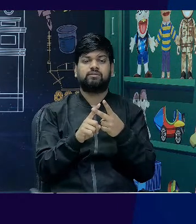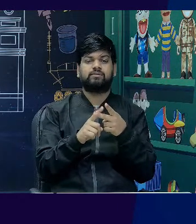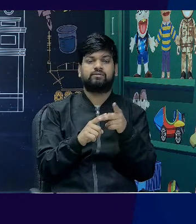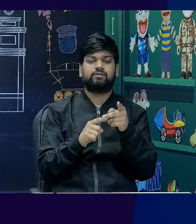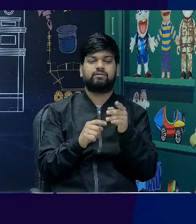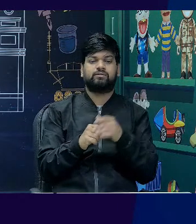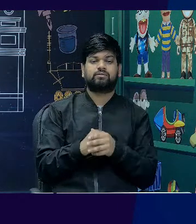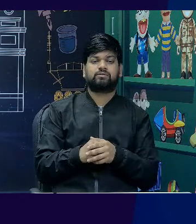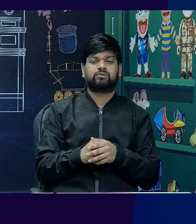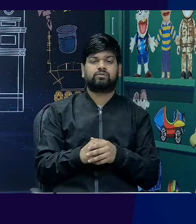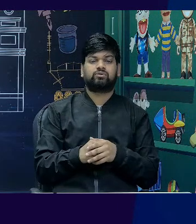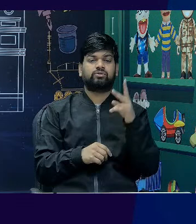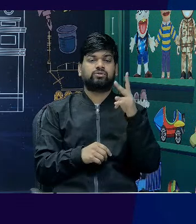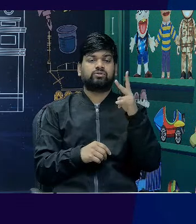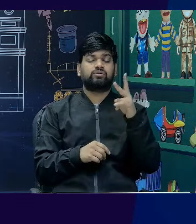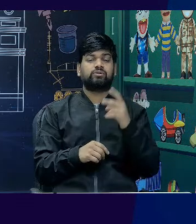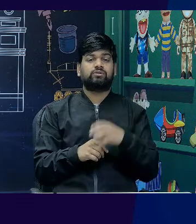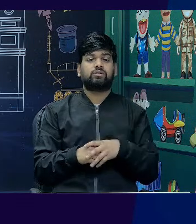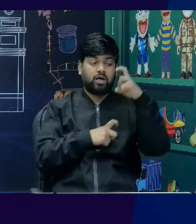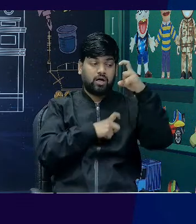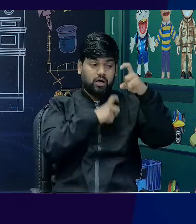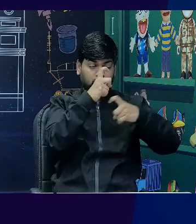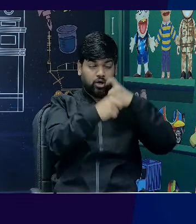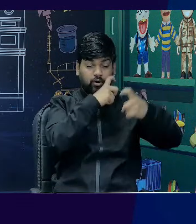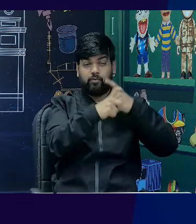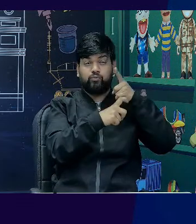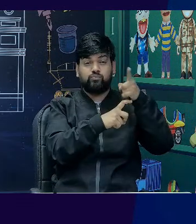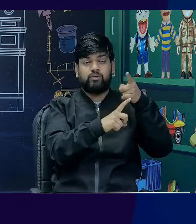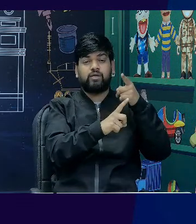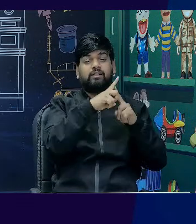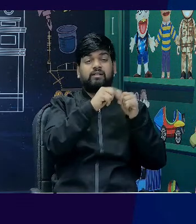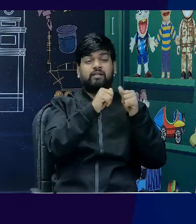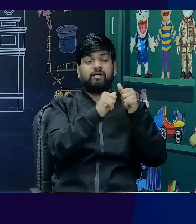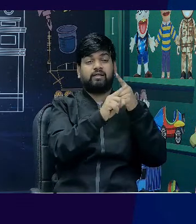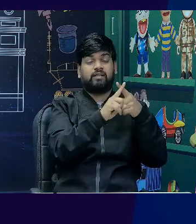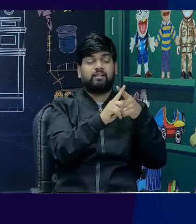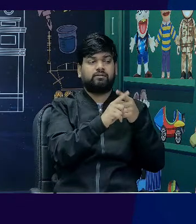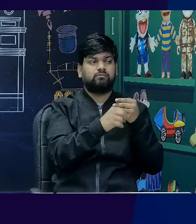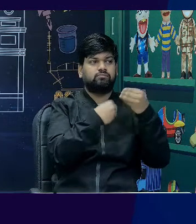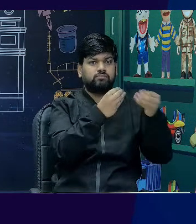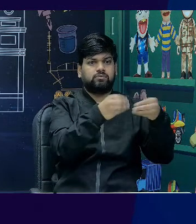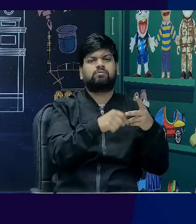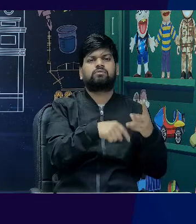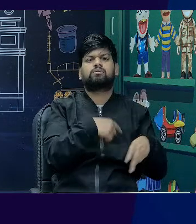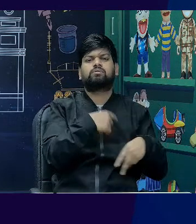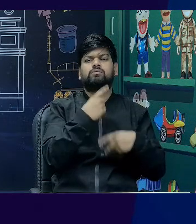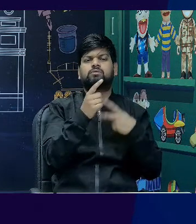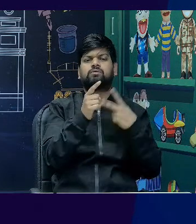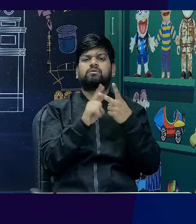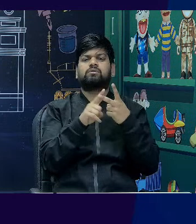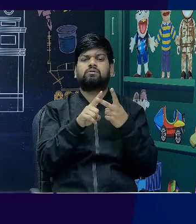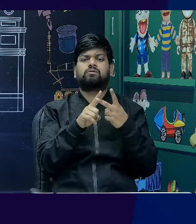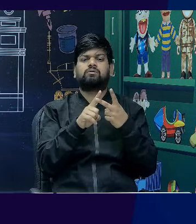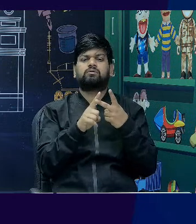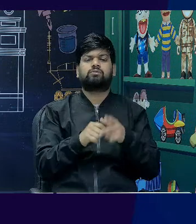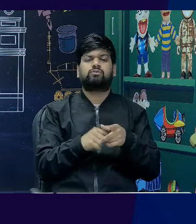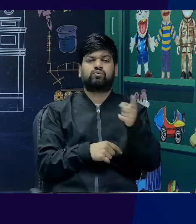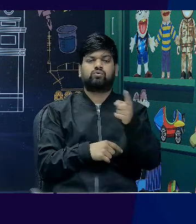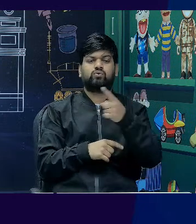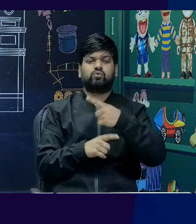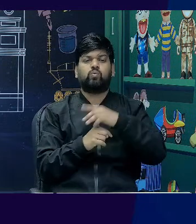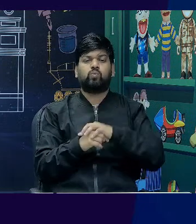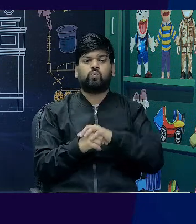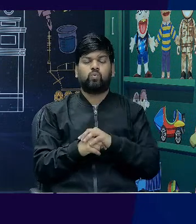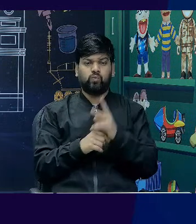it's also going to centrally sponsored scheme. That means जो center के development के लिए help करते हैं. So I hope this makes it